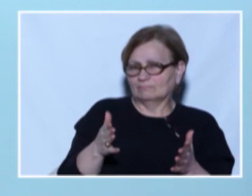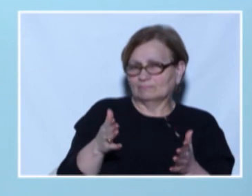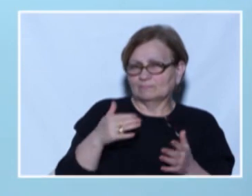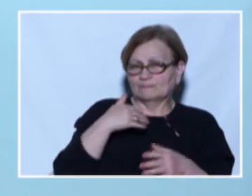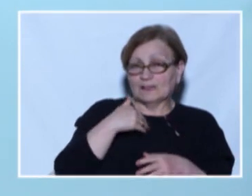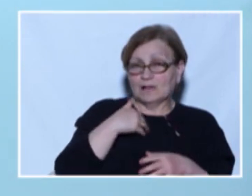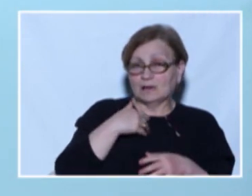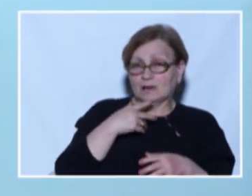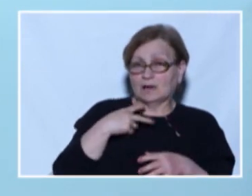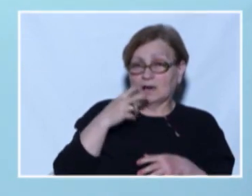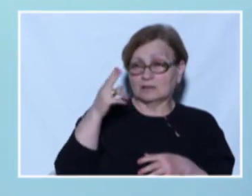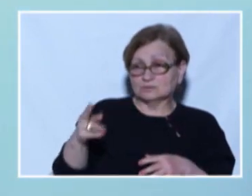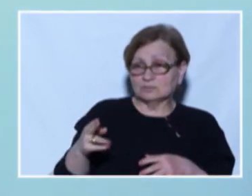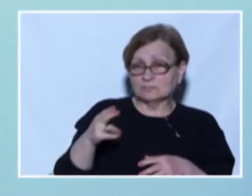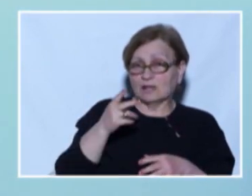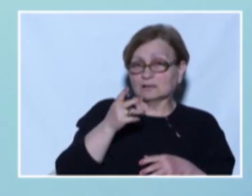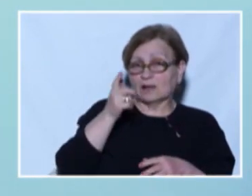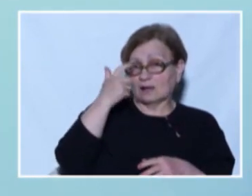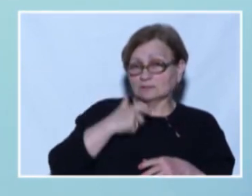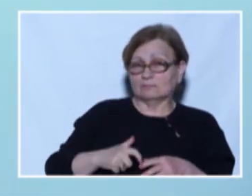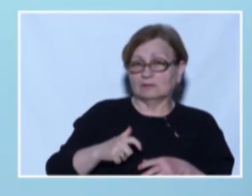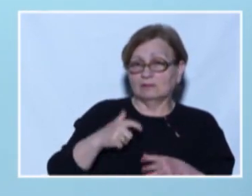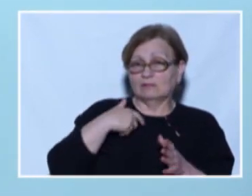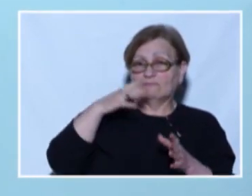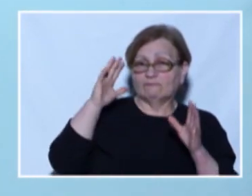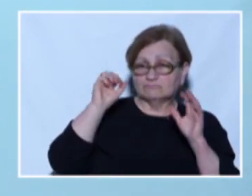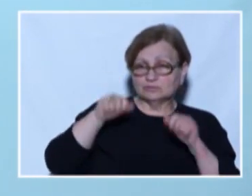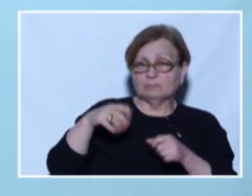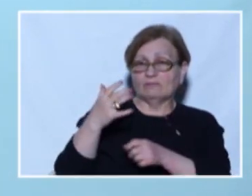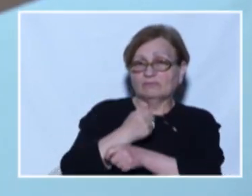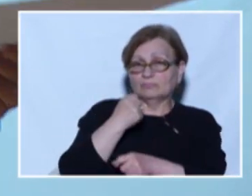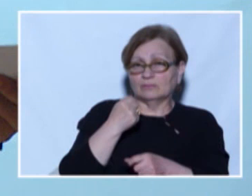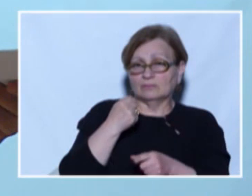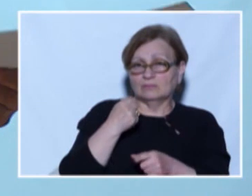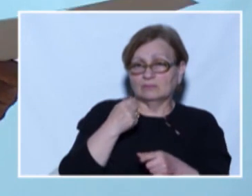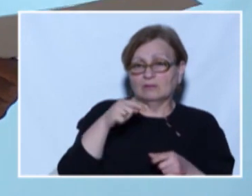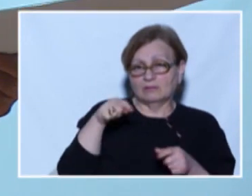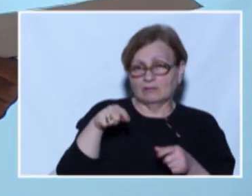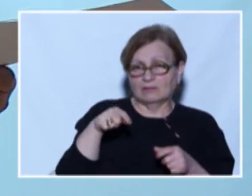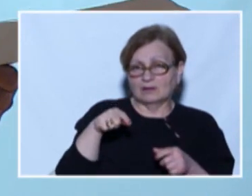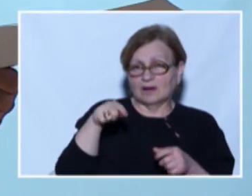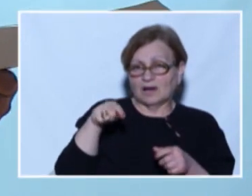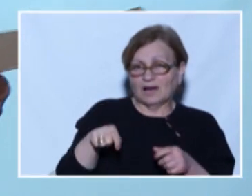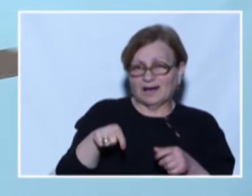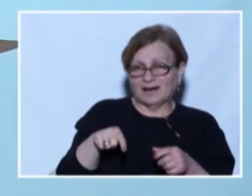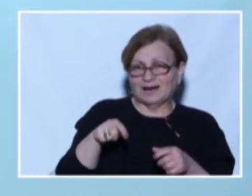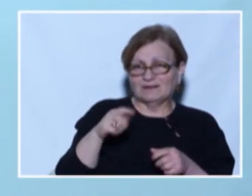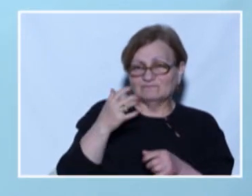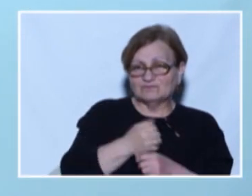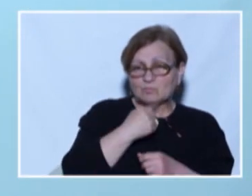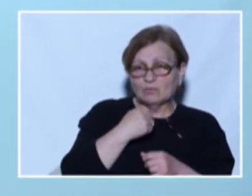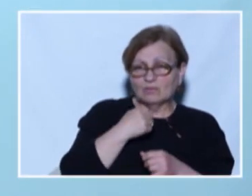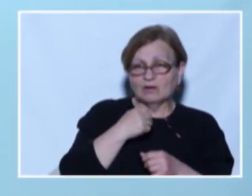ჩემი მსგავსი ადამიანი, შეიძლება ვიპოვო, აქო ვიპოვე ჩემ ქვეყანაში, შეიძლება